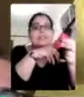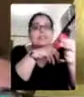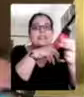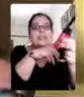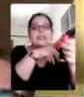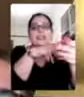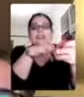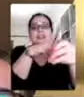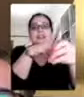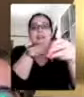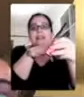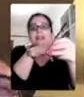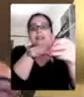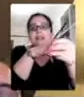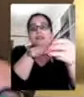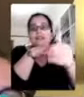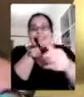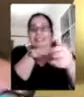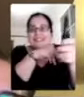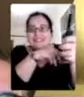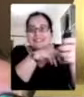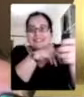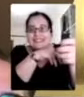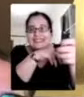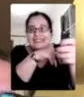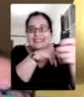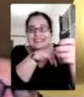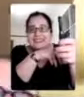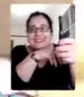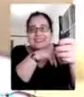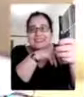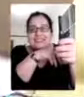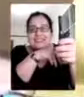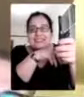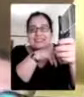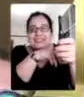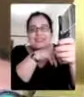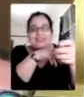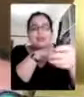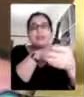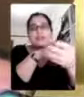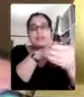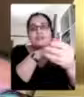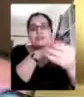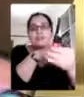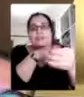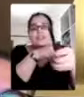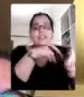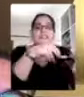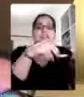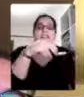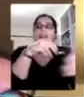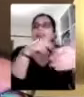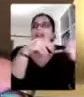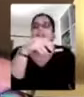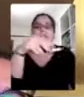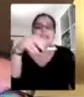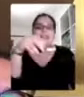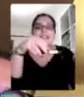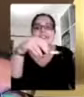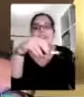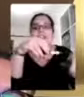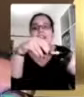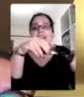en nerede taşıdık? pratiklerinden Bunu ha? taşınmaz canım o. Yok canım bunu nereye taşıyacaksınız? Yani bir